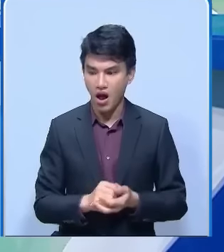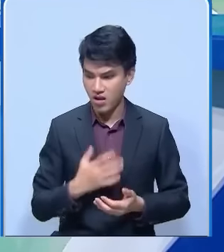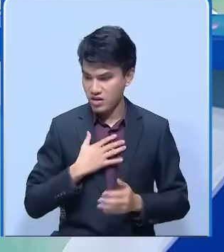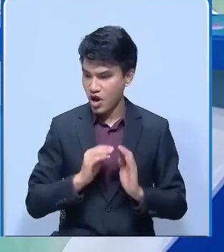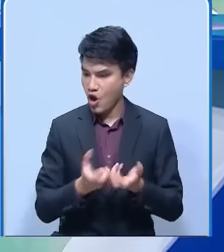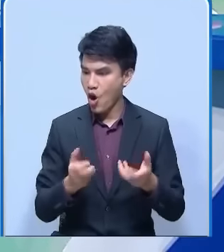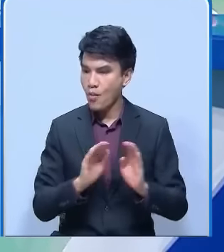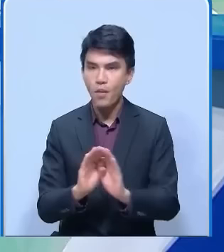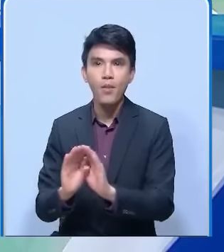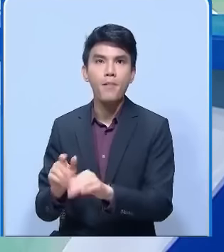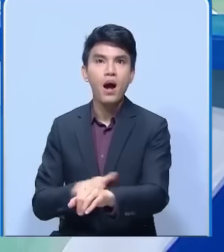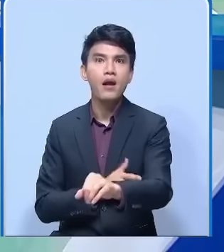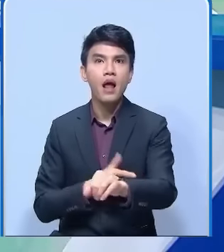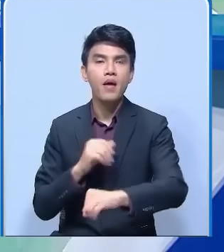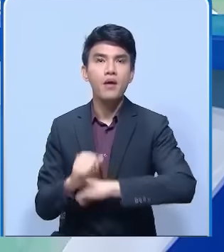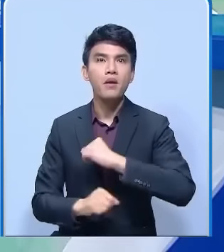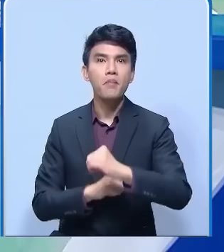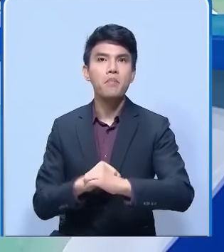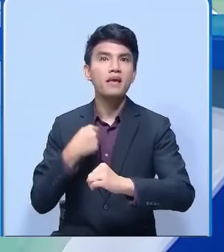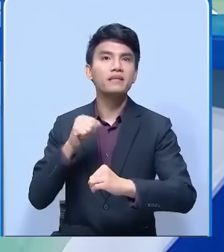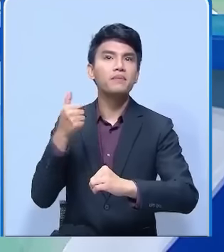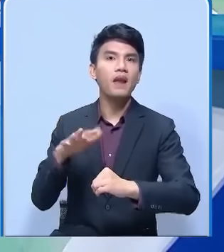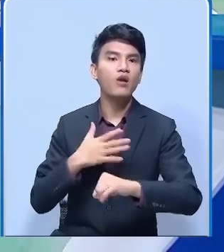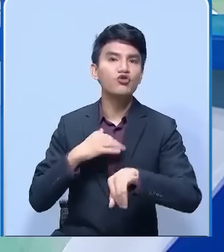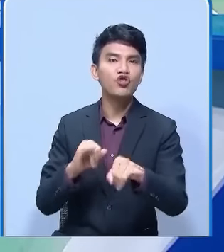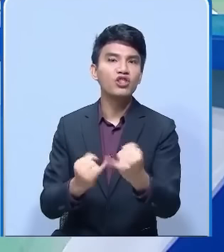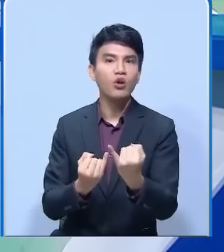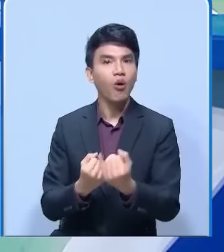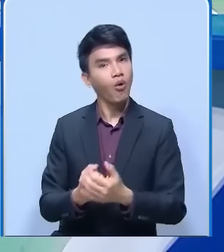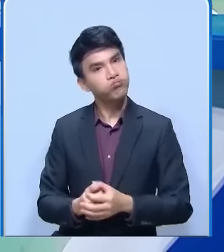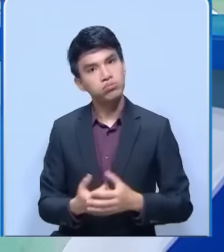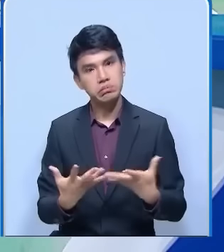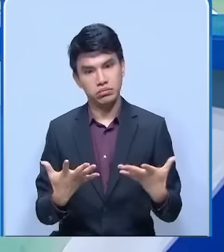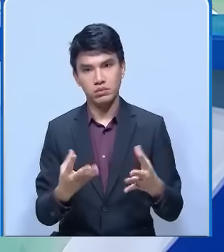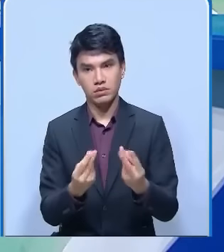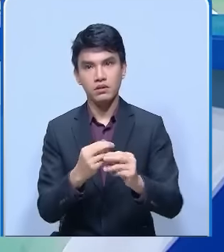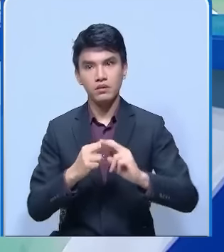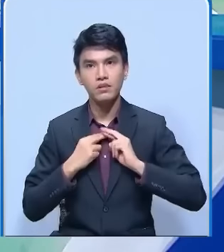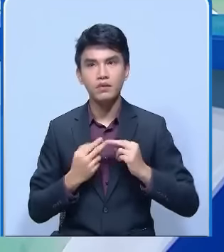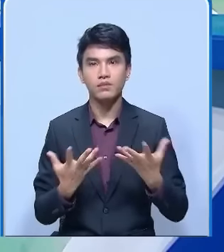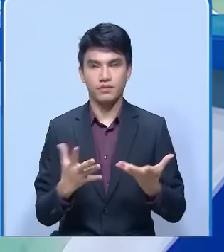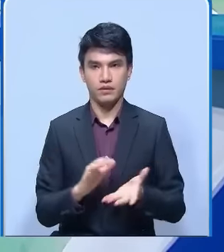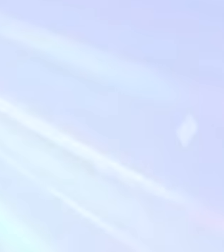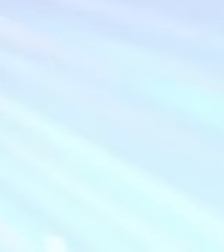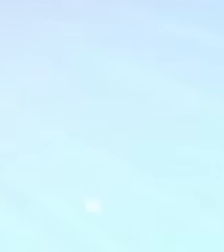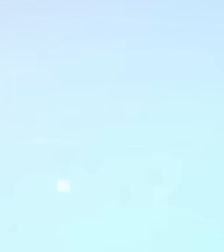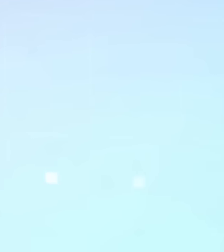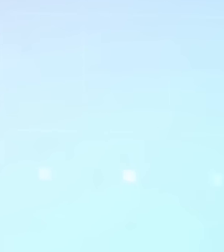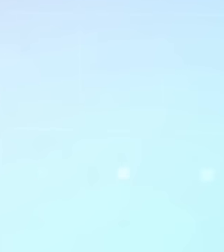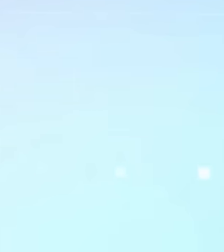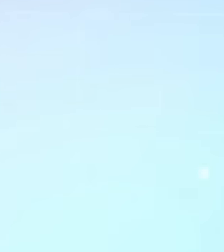างตู้เย็นฉันตรงนี้มา ที่ดินตรงนี ้มาเป็น10กว่าปีแล้วเดี๋ยวก็เอามาเป็นที่ดินหัวก็ว่ากันไป ครอบครองปรปักษ์อีก